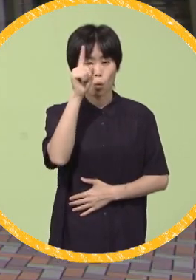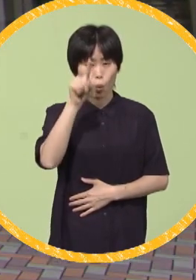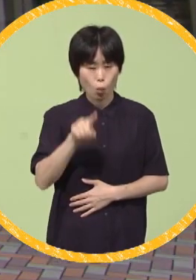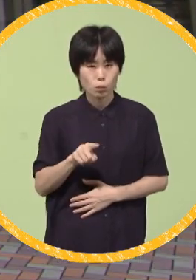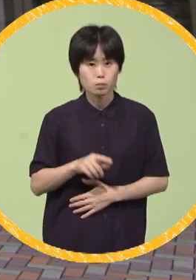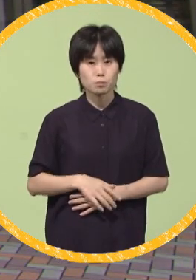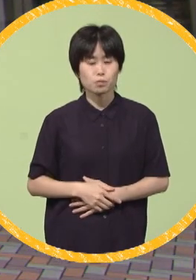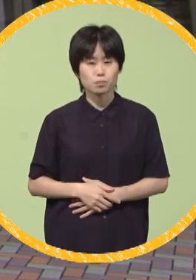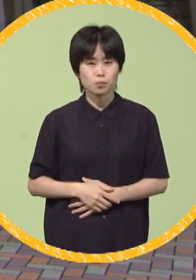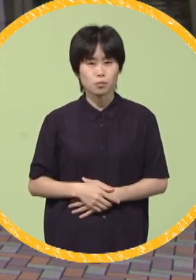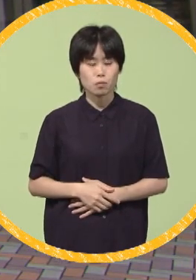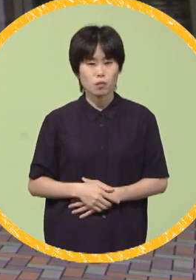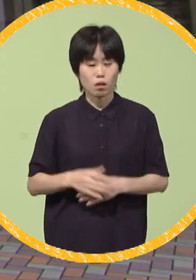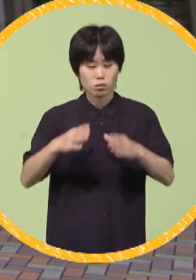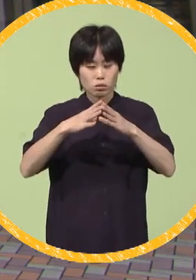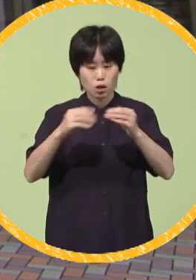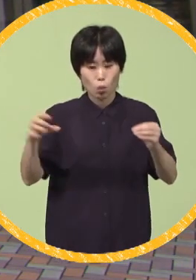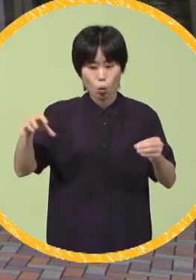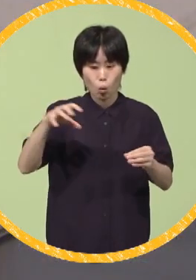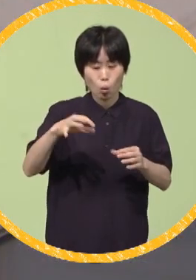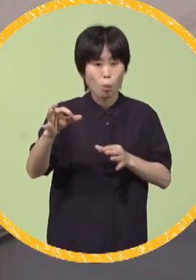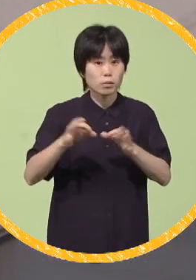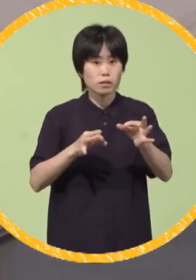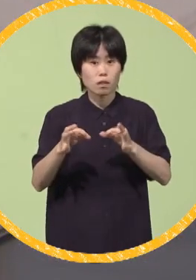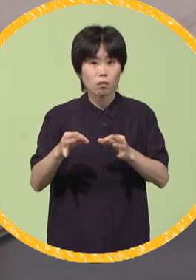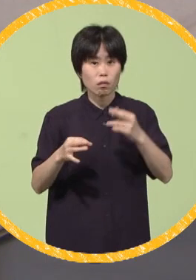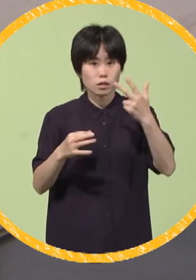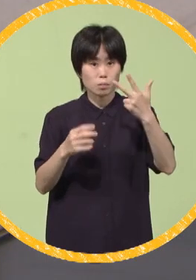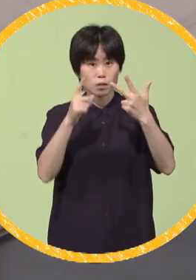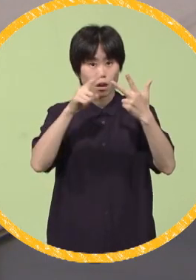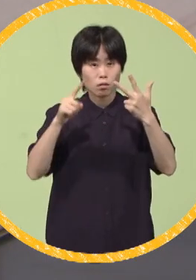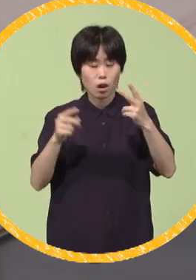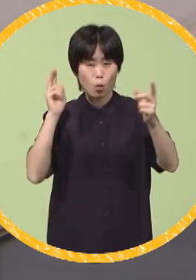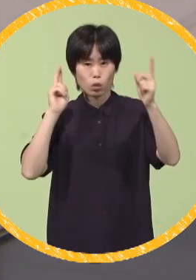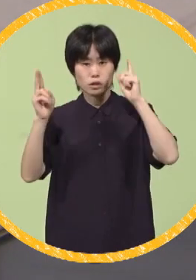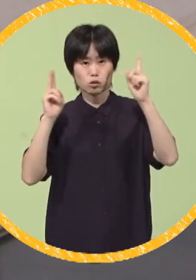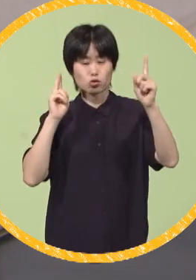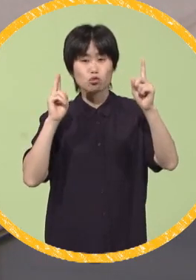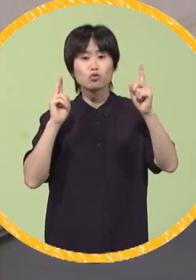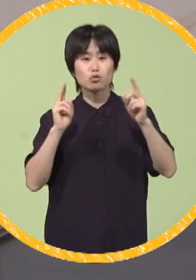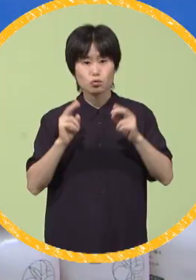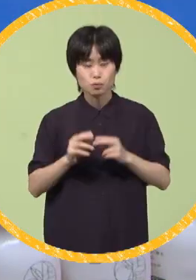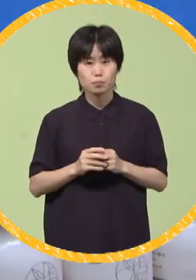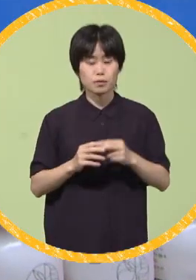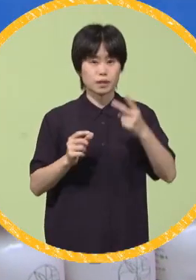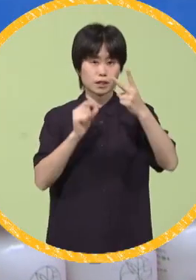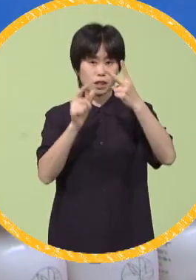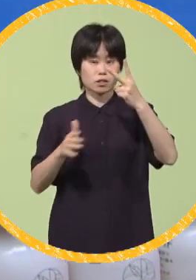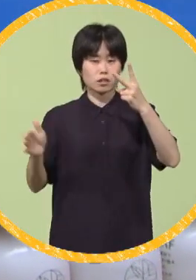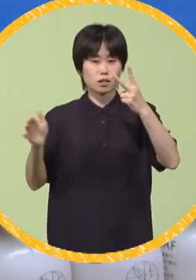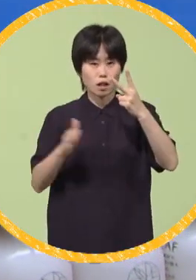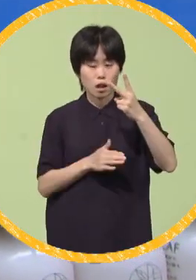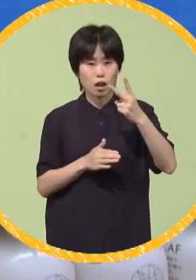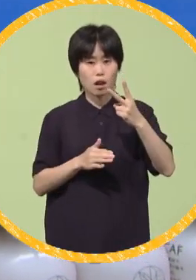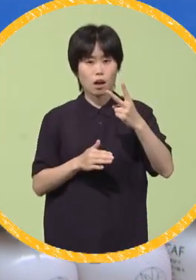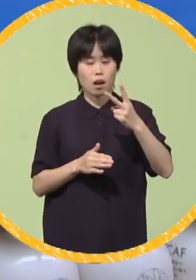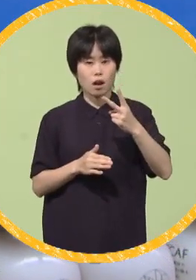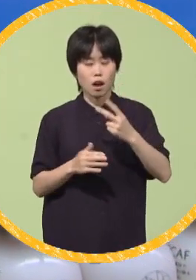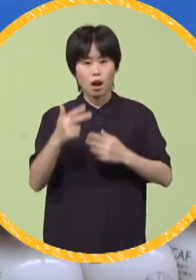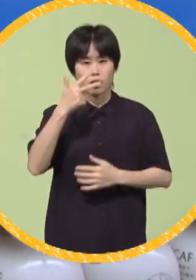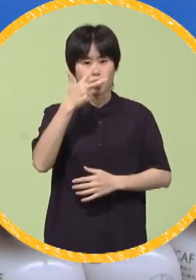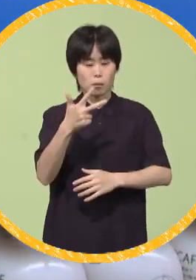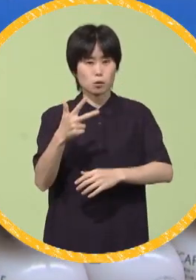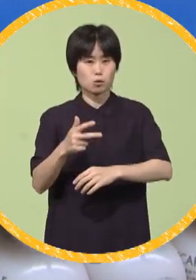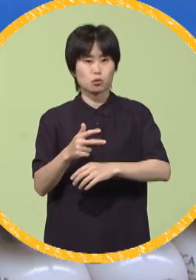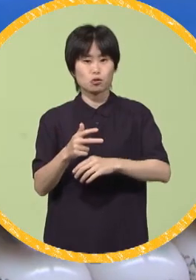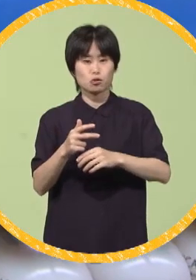店。全国に店舗を構えるセブン&アイホールディングスでは、今年2月からプライベートブランドセブンプレミアムの一